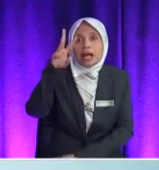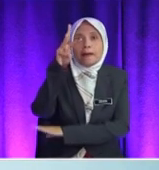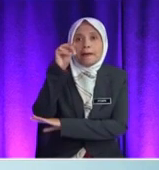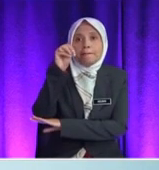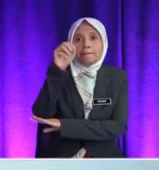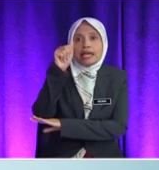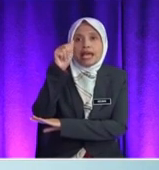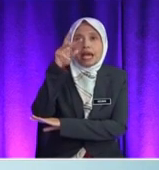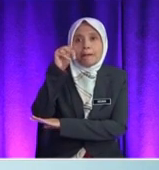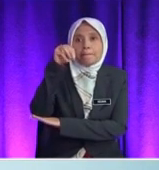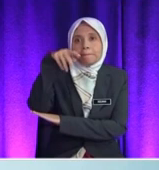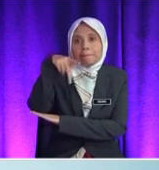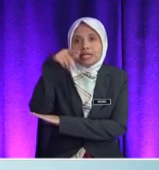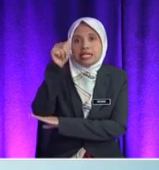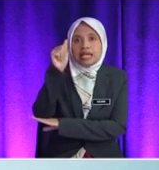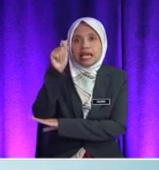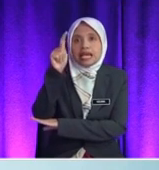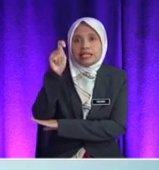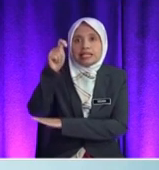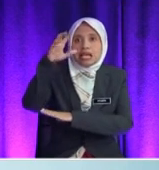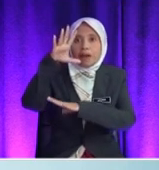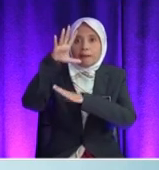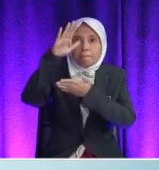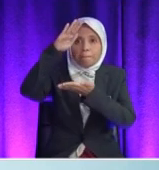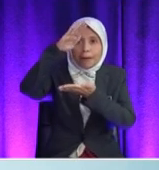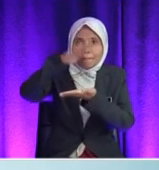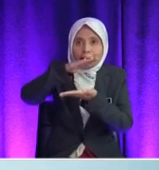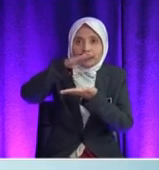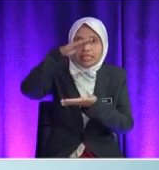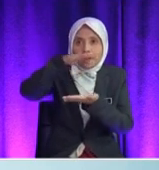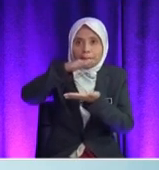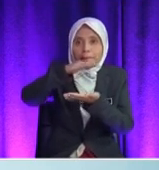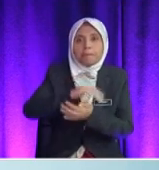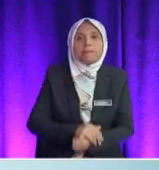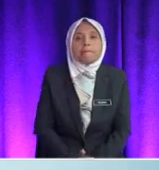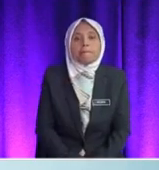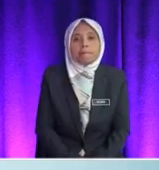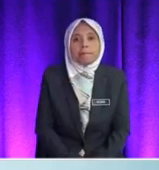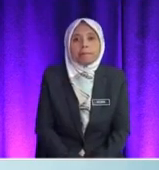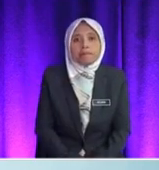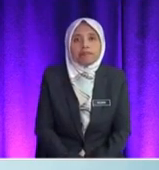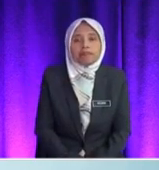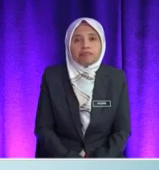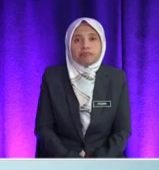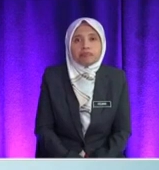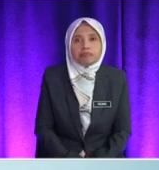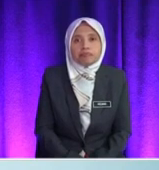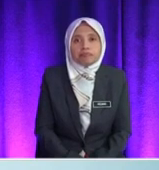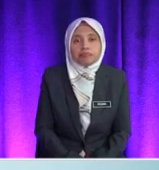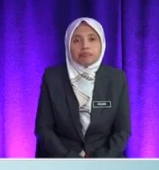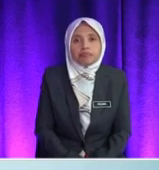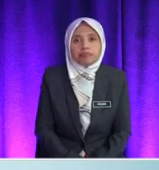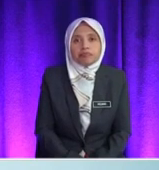masukkan saya pengingat saya penggila Hai website saya oke Devi simpul digoyang